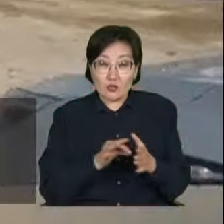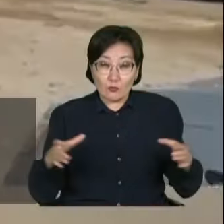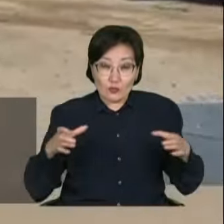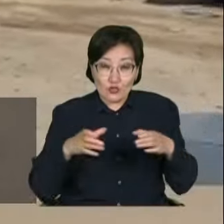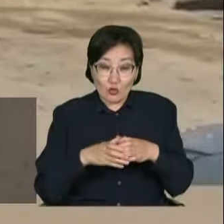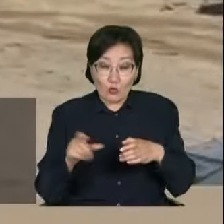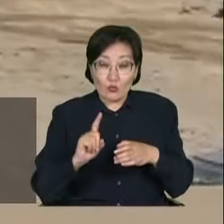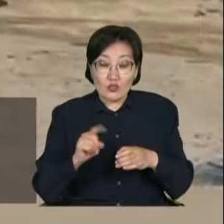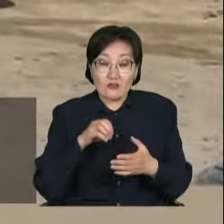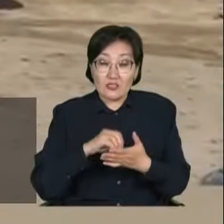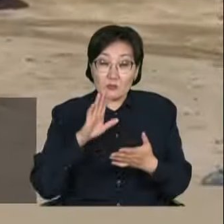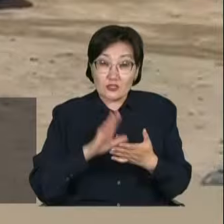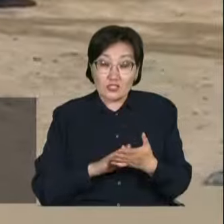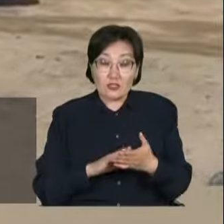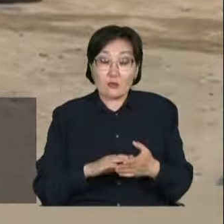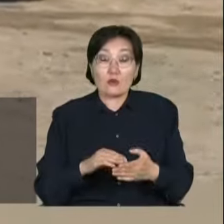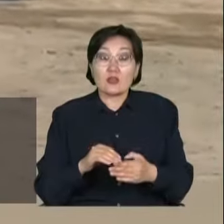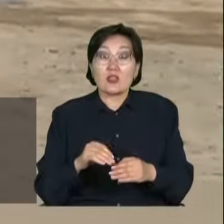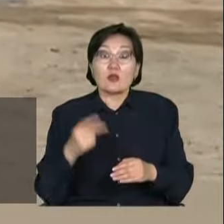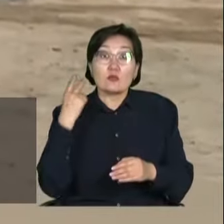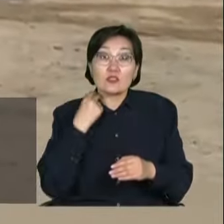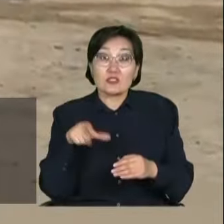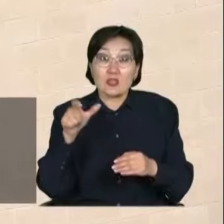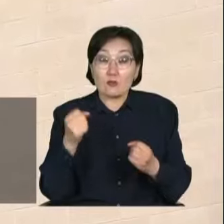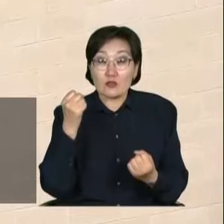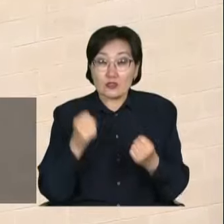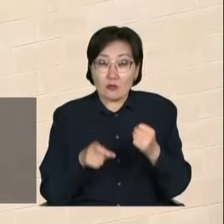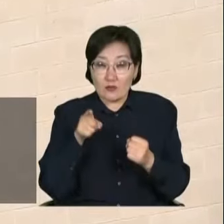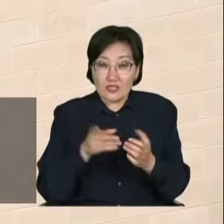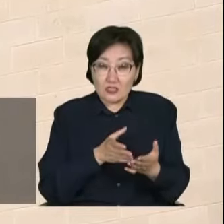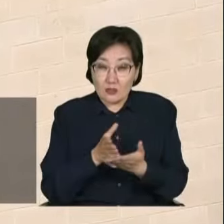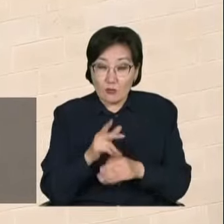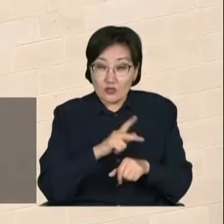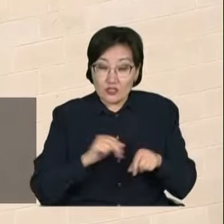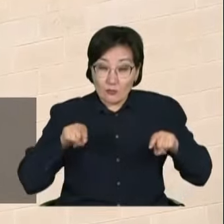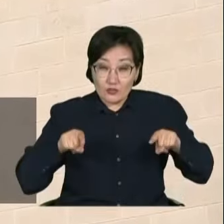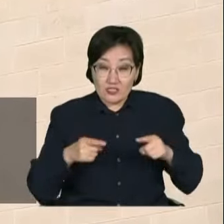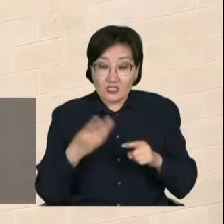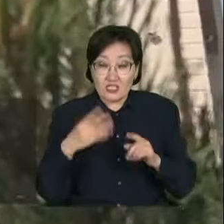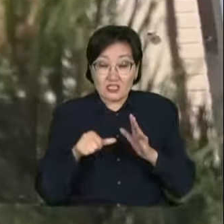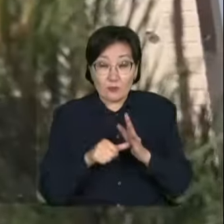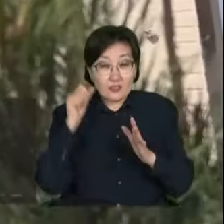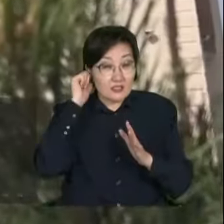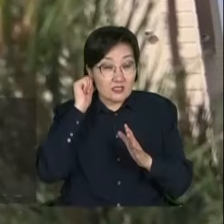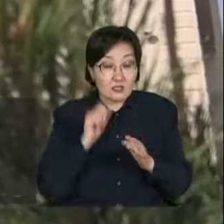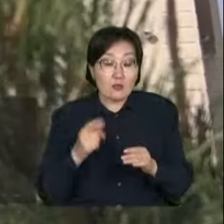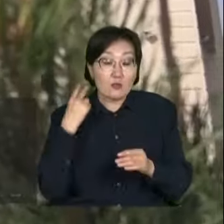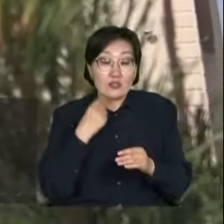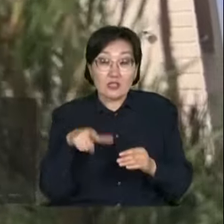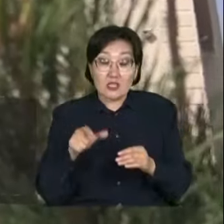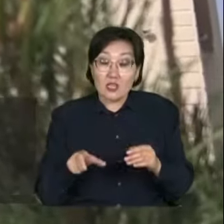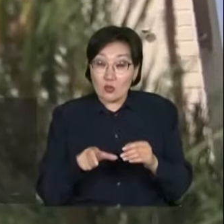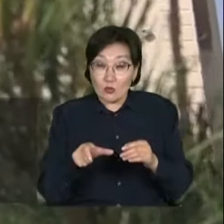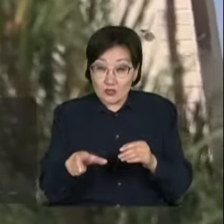что зарегистрированный на должника автомобиль движется в указанном направлении. Полицейские задержали 46-летнего неплательщика на